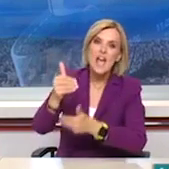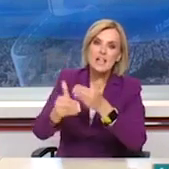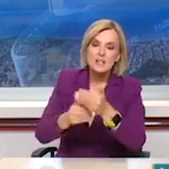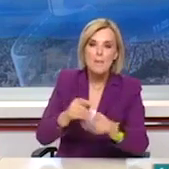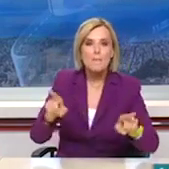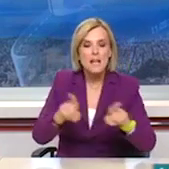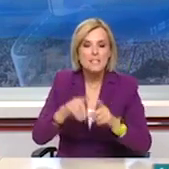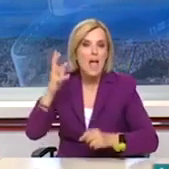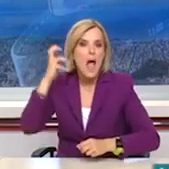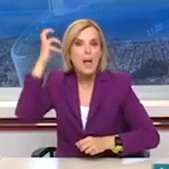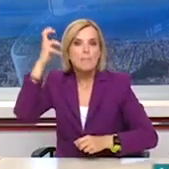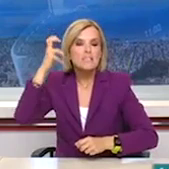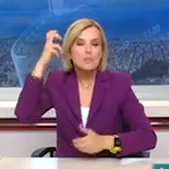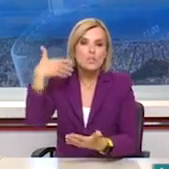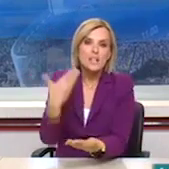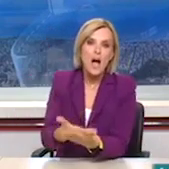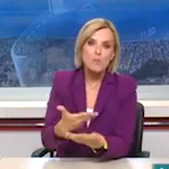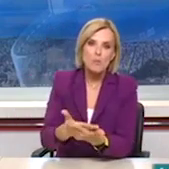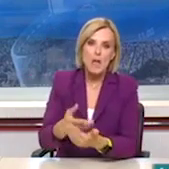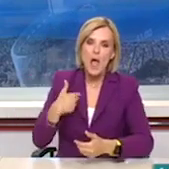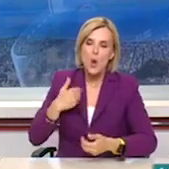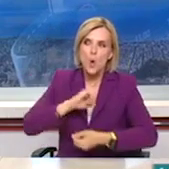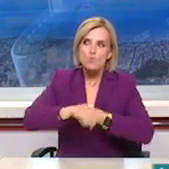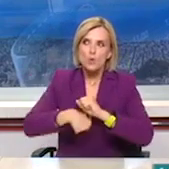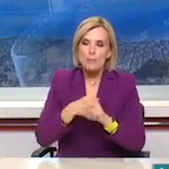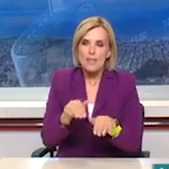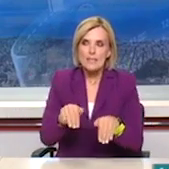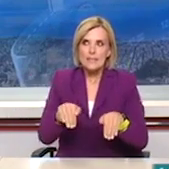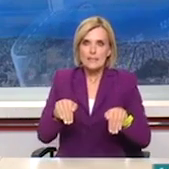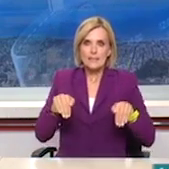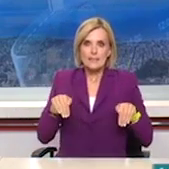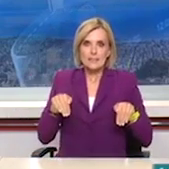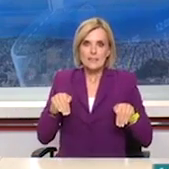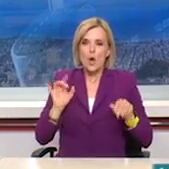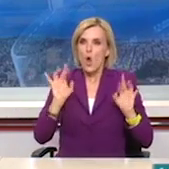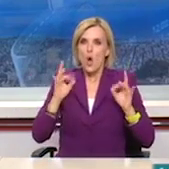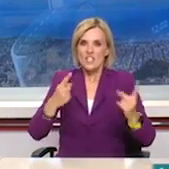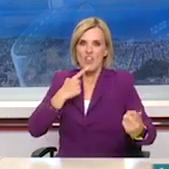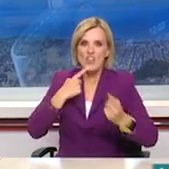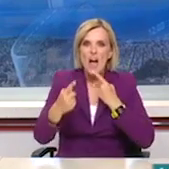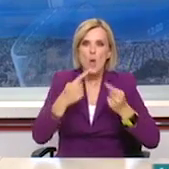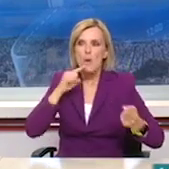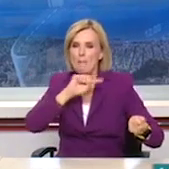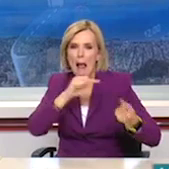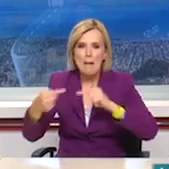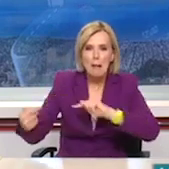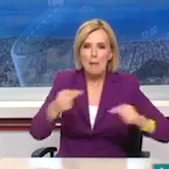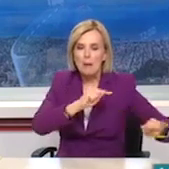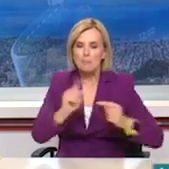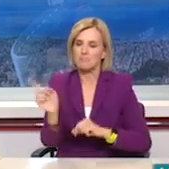επιστημονικά επιχειρήματα. Προσπάθησα να μην εμπλακώ σε τέτοιο διάλογο, δεν ήθελα να δώσω αφορμές για αναπαραγωγή του μη επιστημονικού